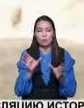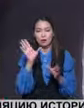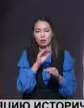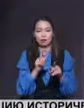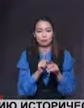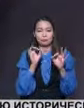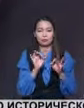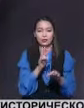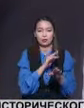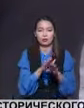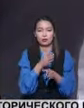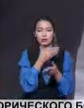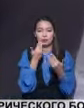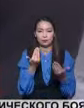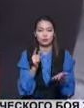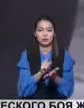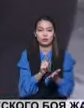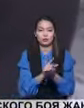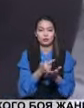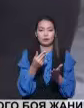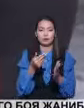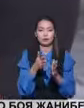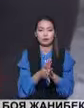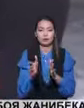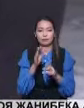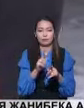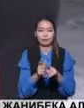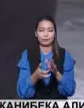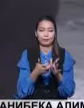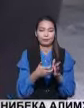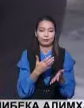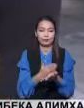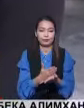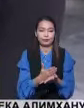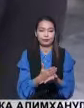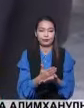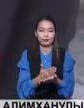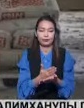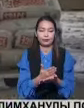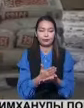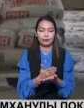проекту. Отапливать затраты будут, как будто всю деревню отапливать. А тепло не будет